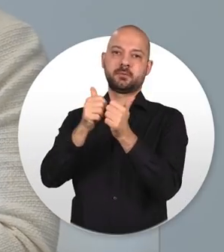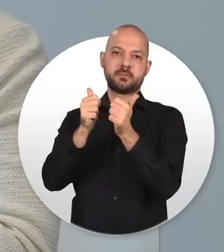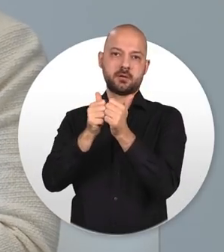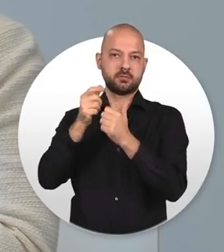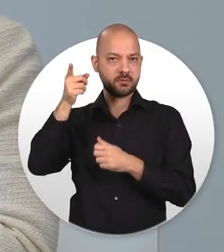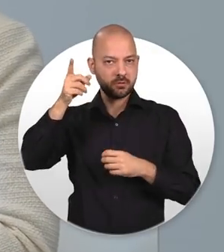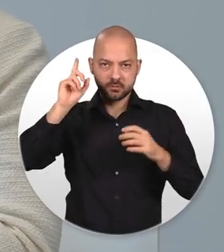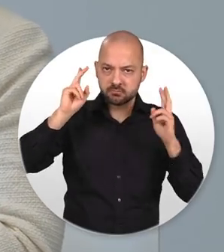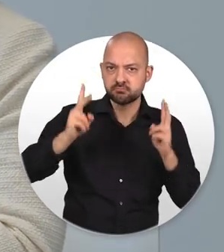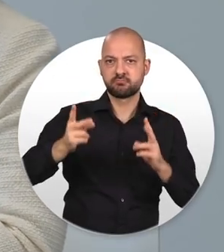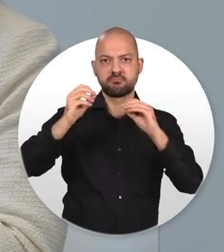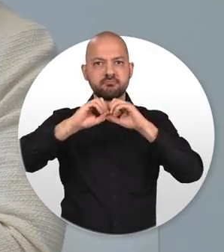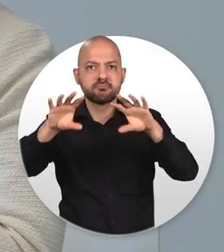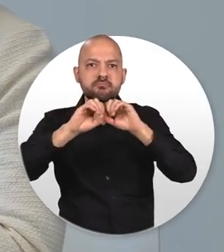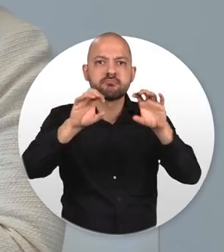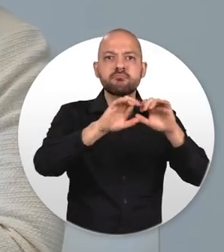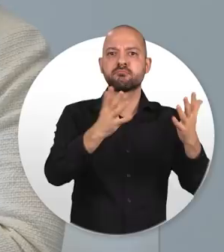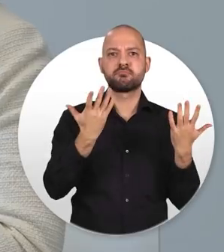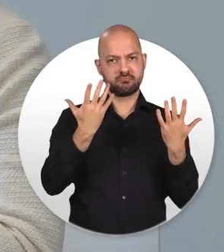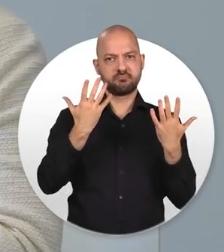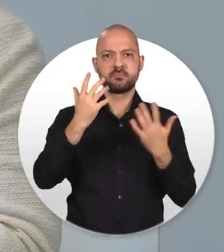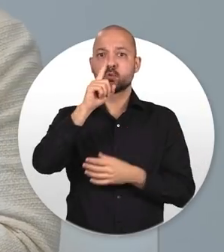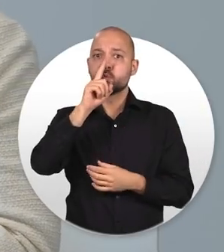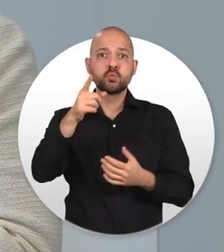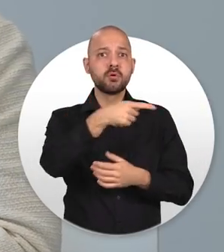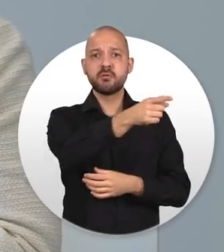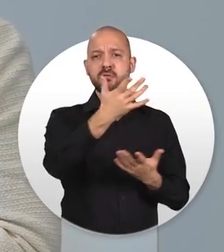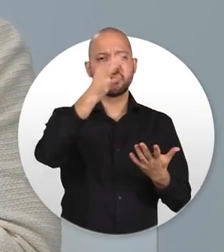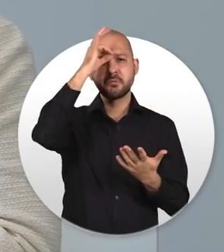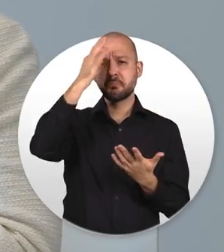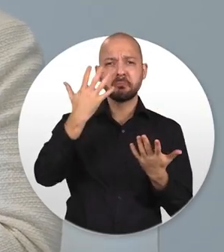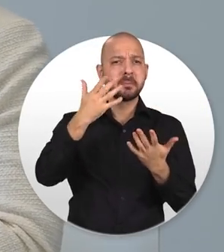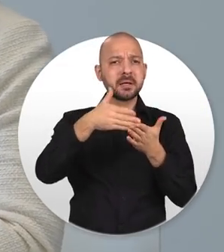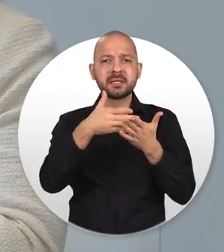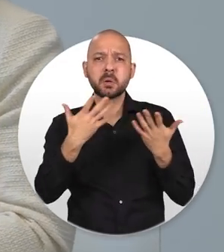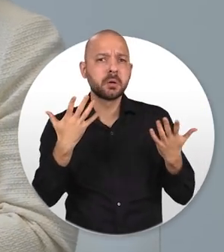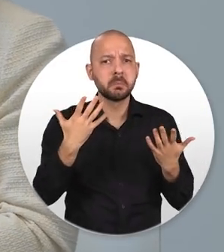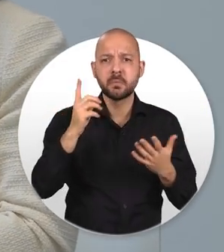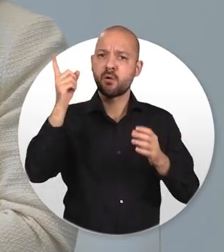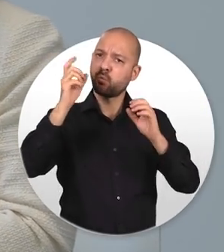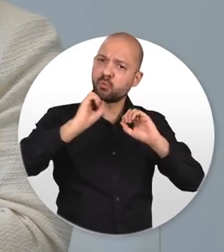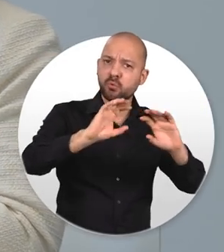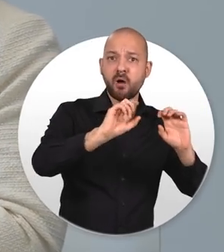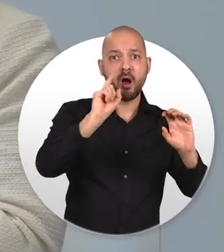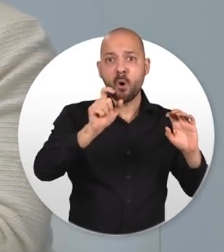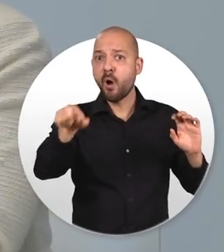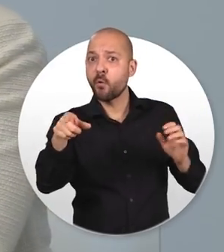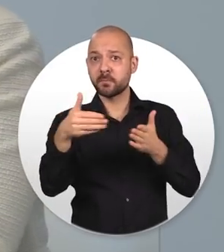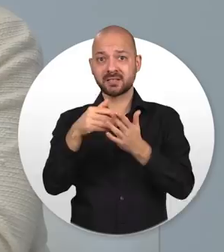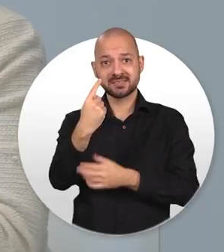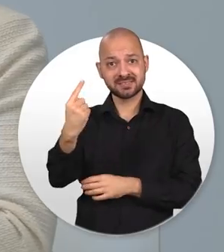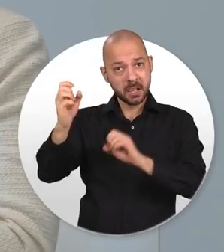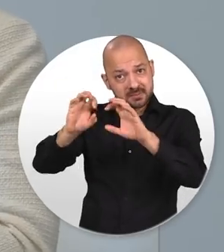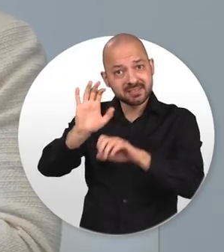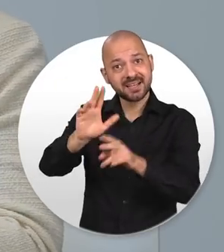ist ein ganz, ganz wichtiger Partner, weil es nicht nur die Leute draußen, die am Anfang nicht mit Behinderung bis zu denen hatten, informieren über den Handicap,